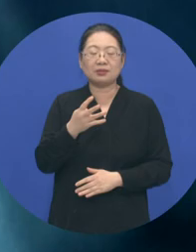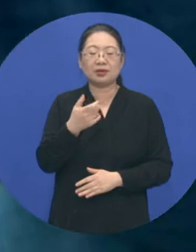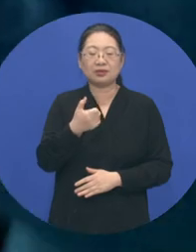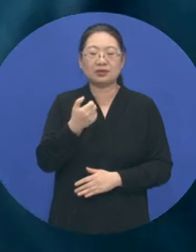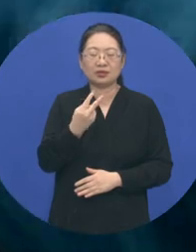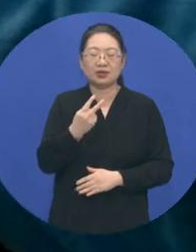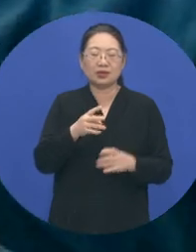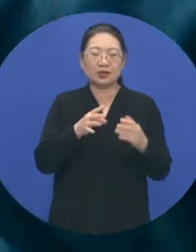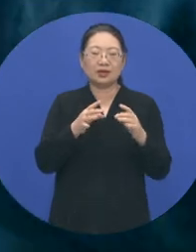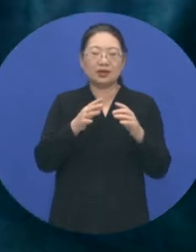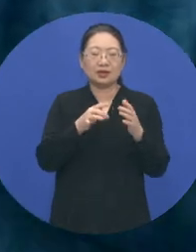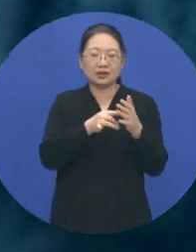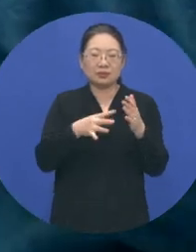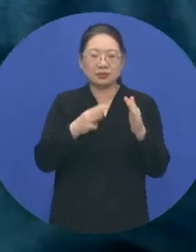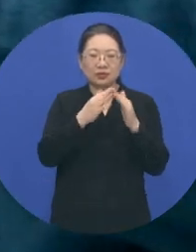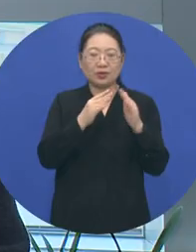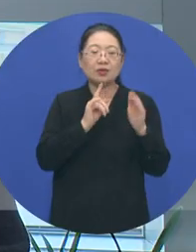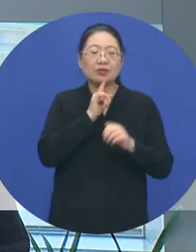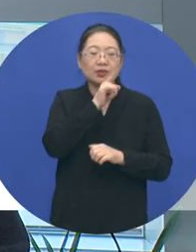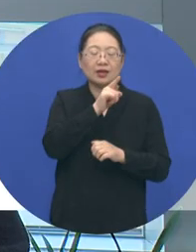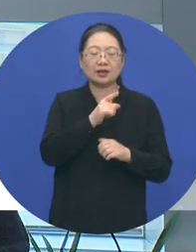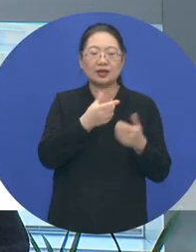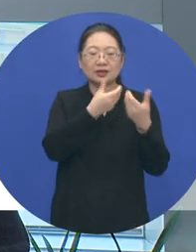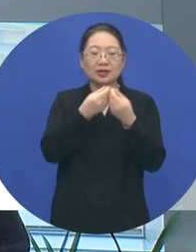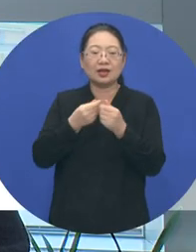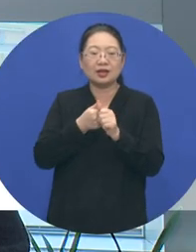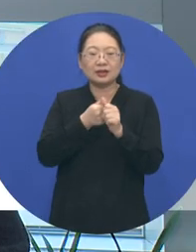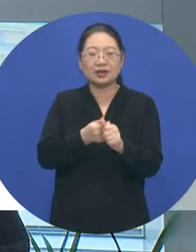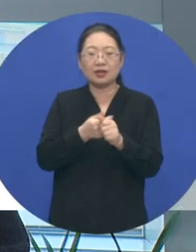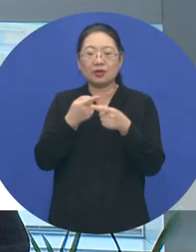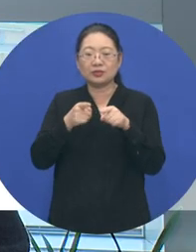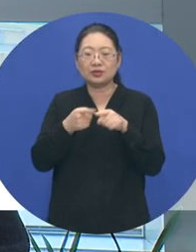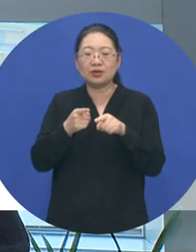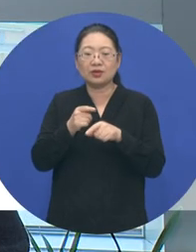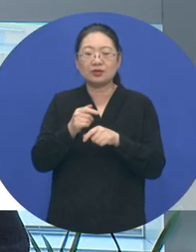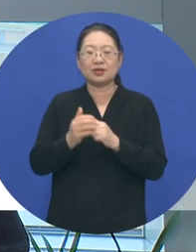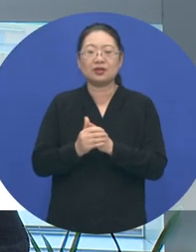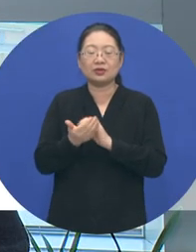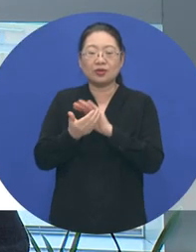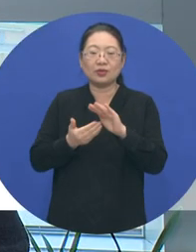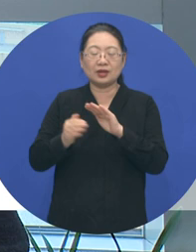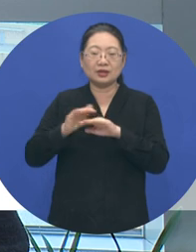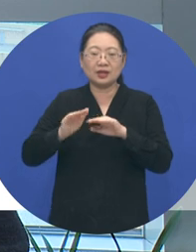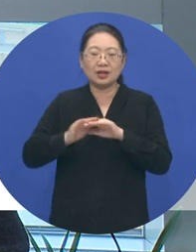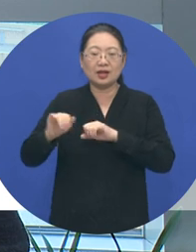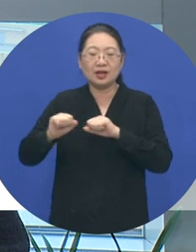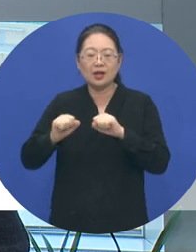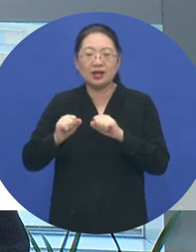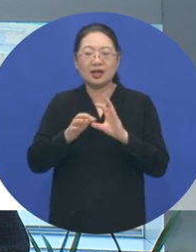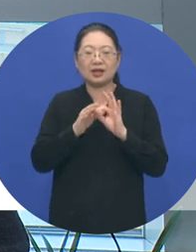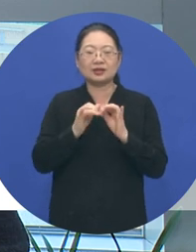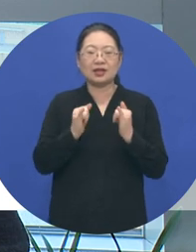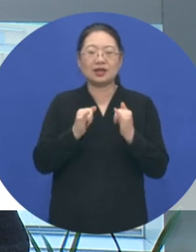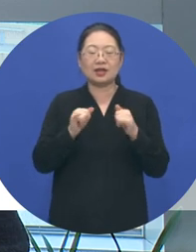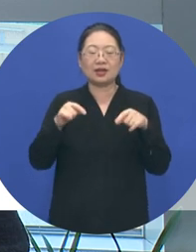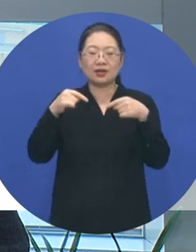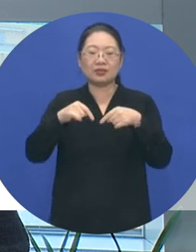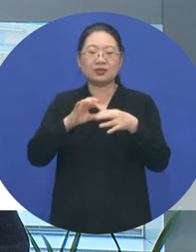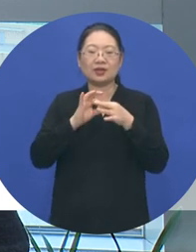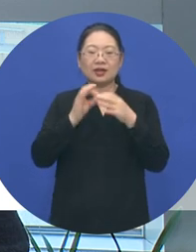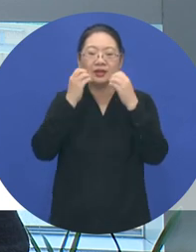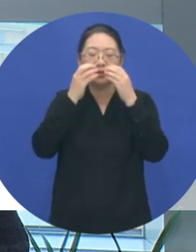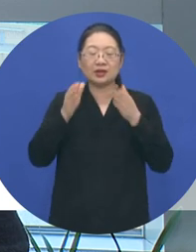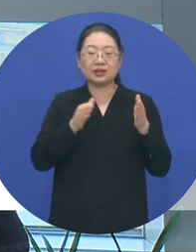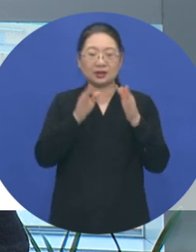건은 세무서에 통보했습니다 어 케이스바이 케이스로 분석을 하고 또 선제적으로 대응하고 또 관계자들과 협의를